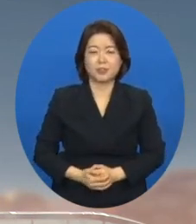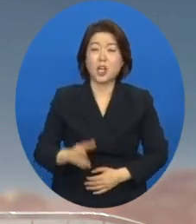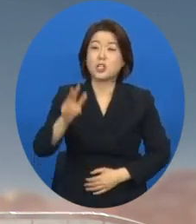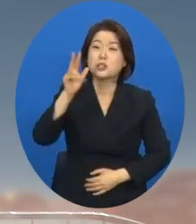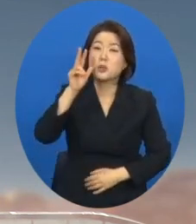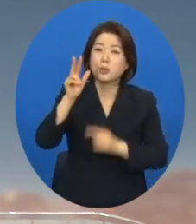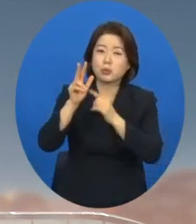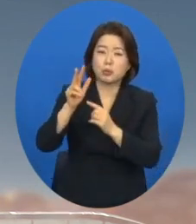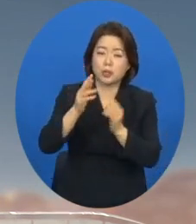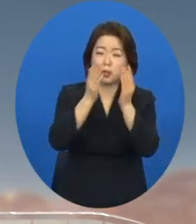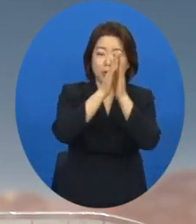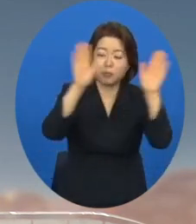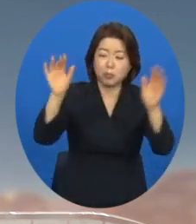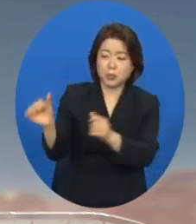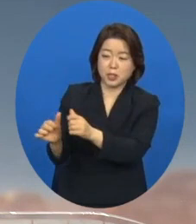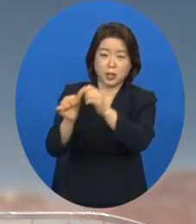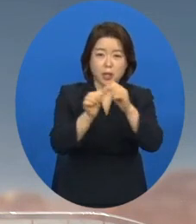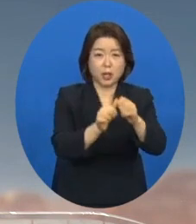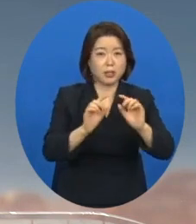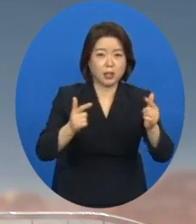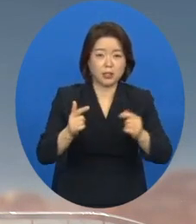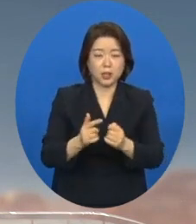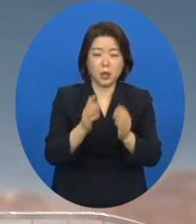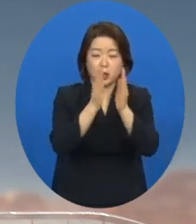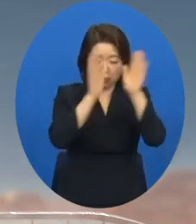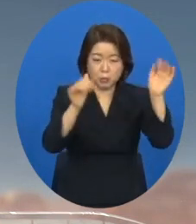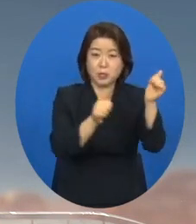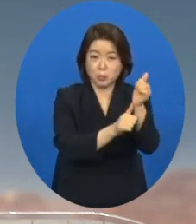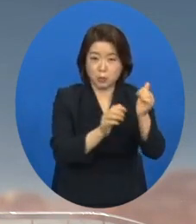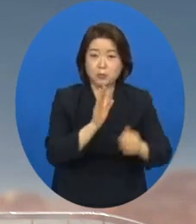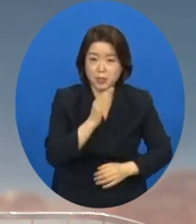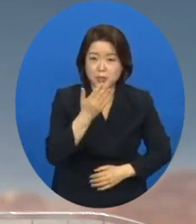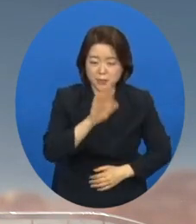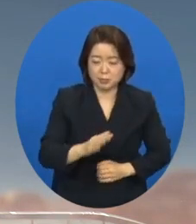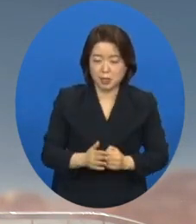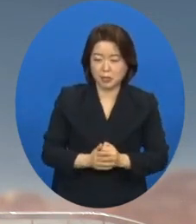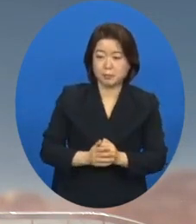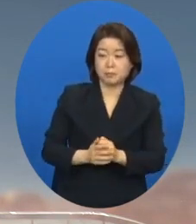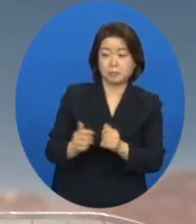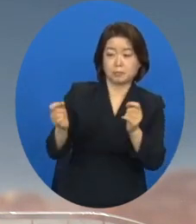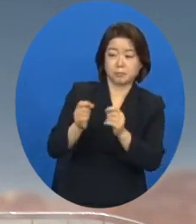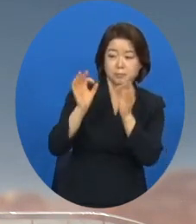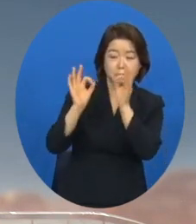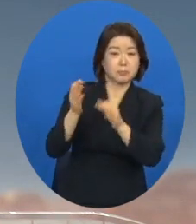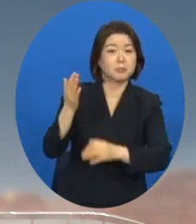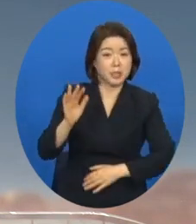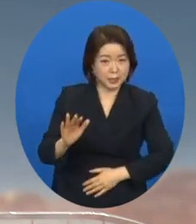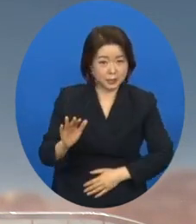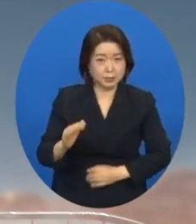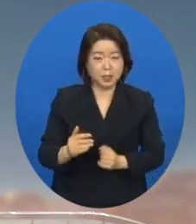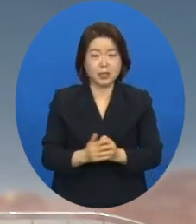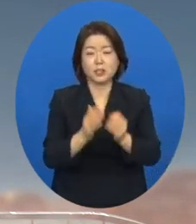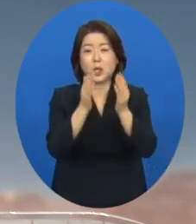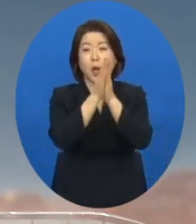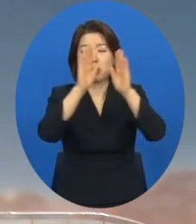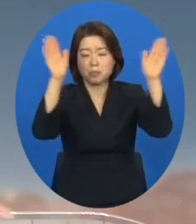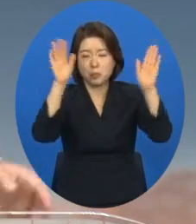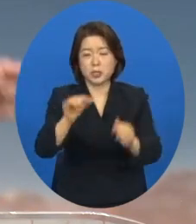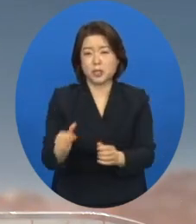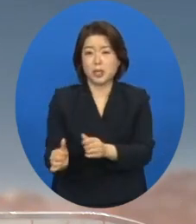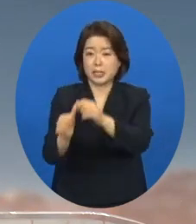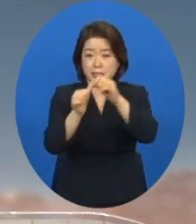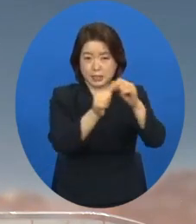여호수아는 모세가 세운 게 아니에요. 물론 모세의 종이었지만 또 모세를 곁에서 지켜보았지만 모세가 세운 것이